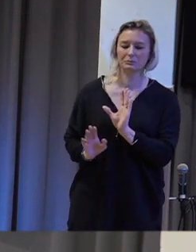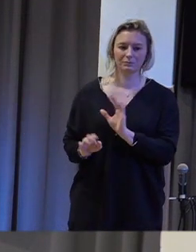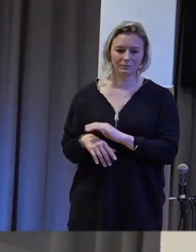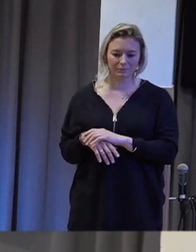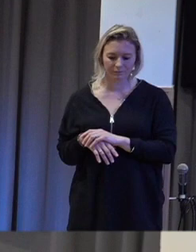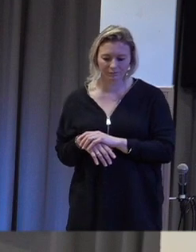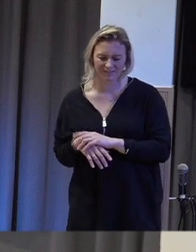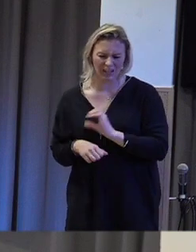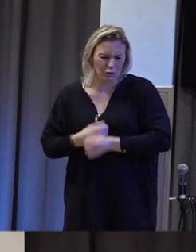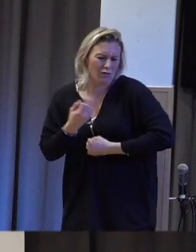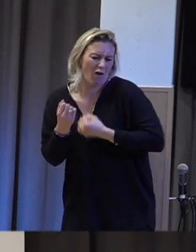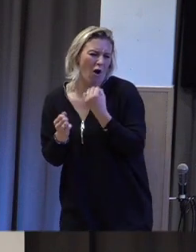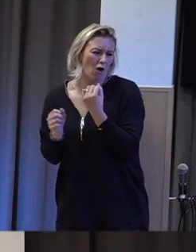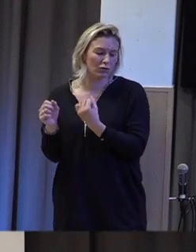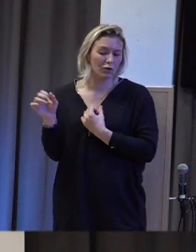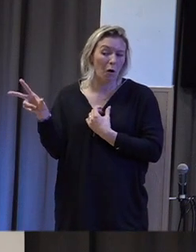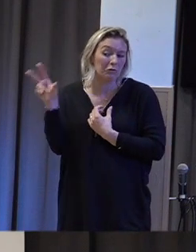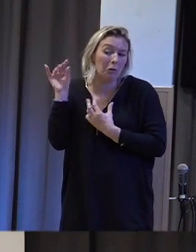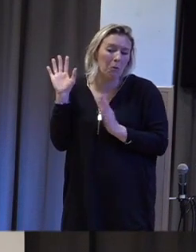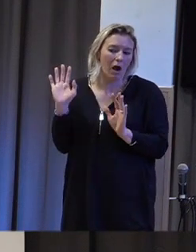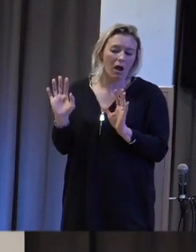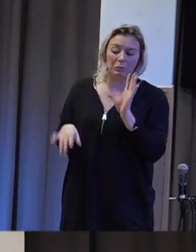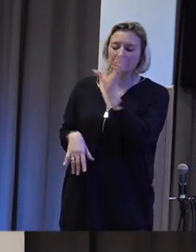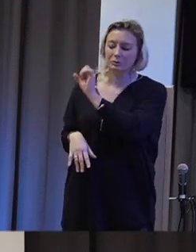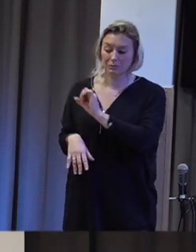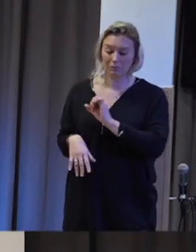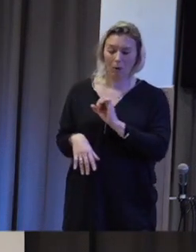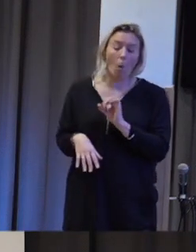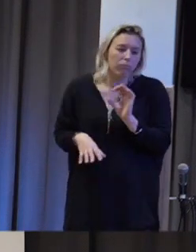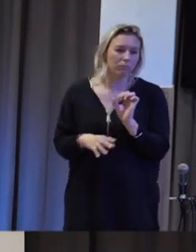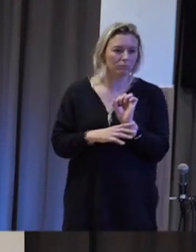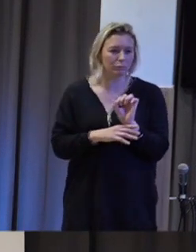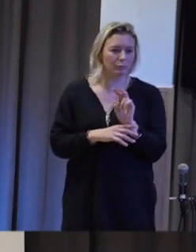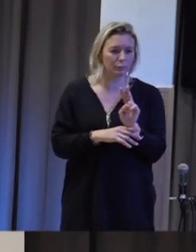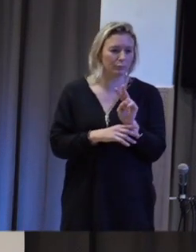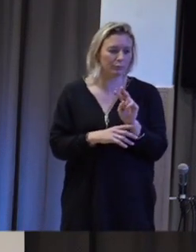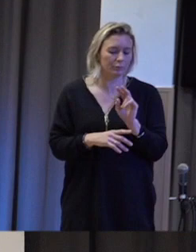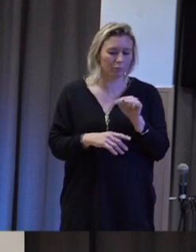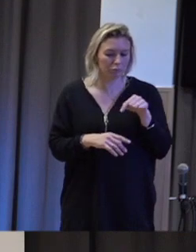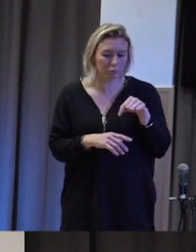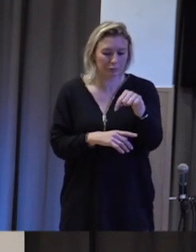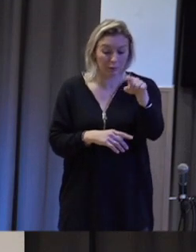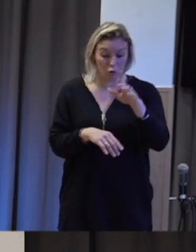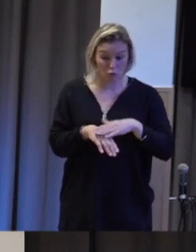entendre gémir. Mais là, il s'est approché parce qu'il a entendu gémir.